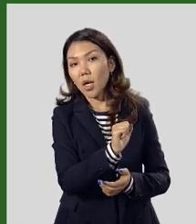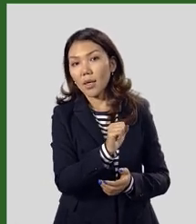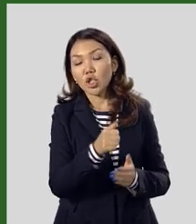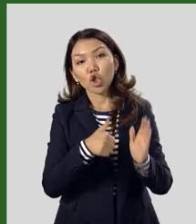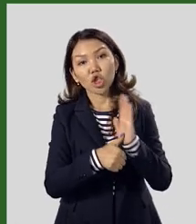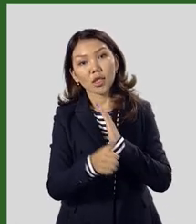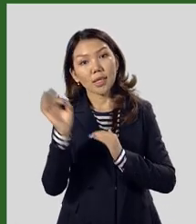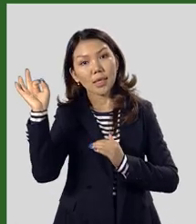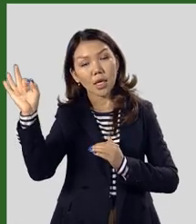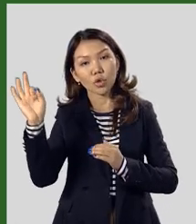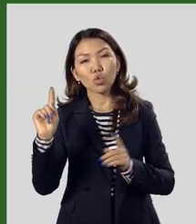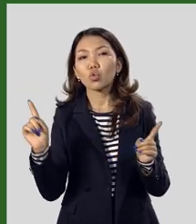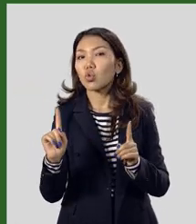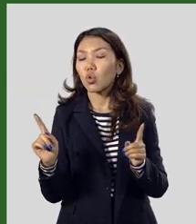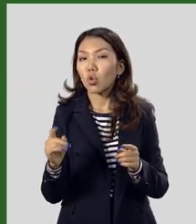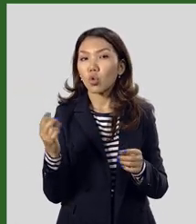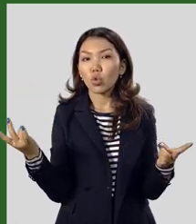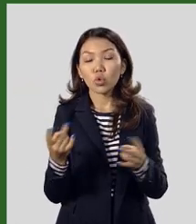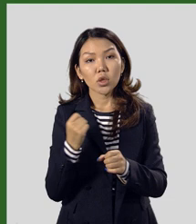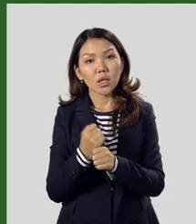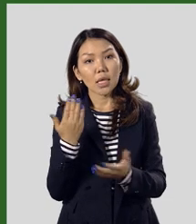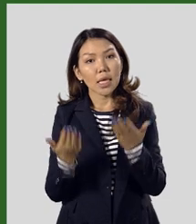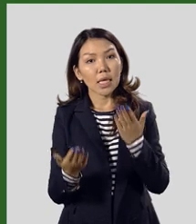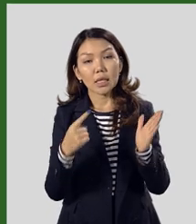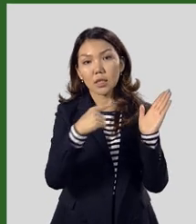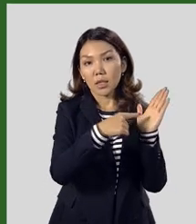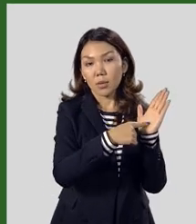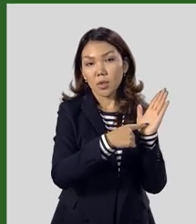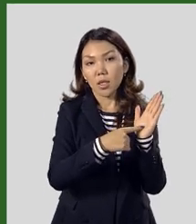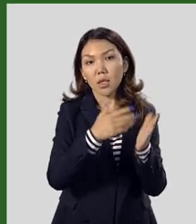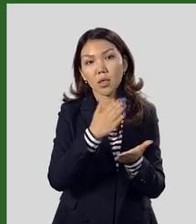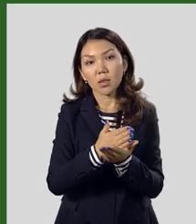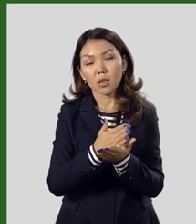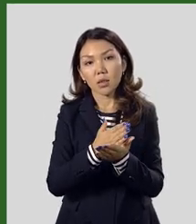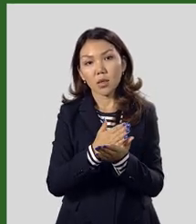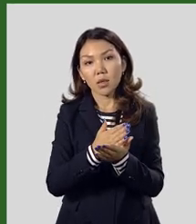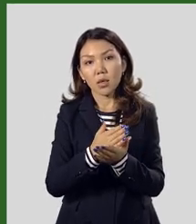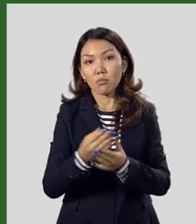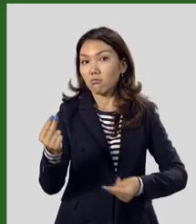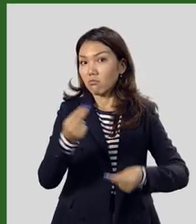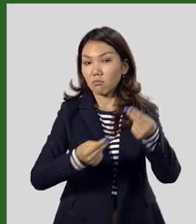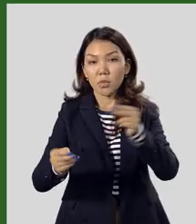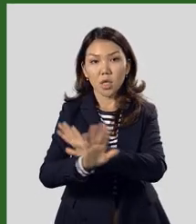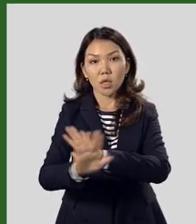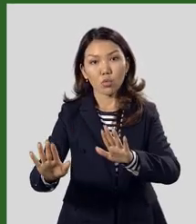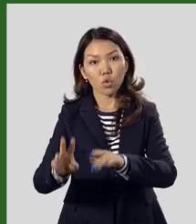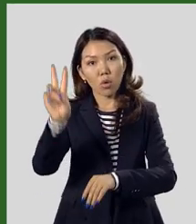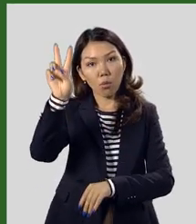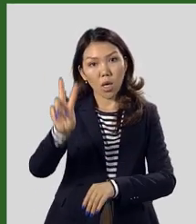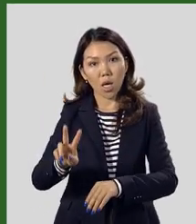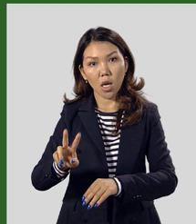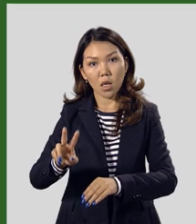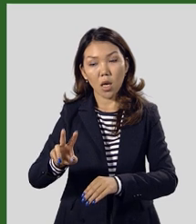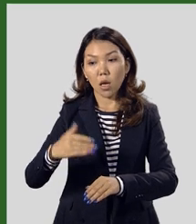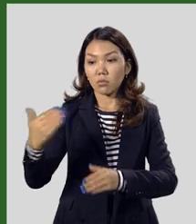градусов. Что же делать, если объект расположен не на изображенных параллелях, а между